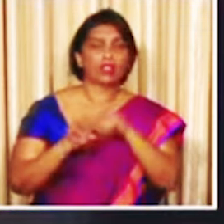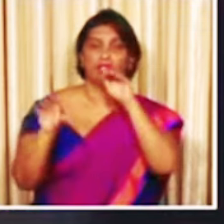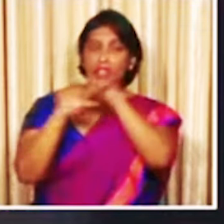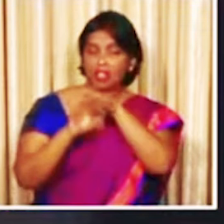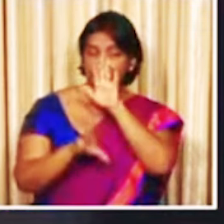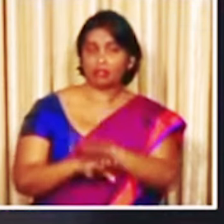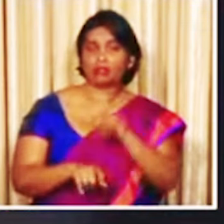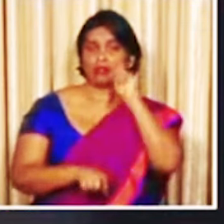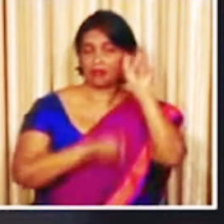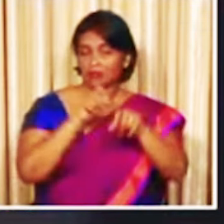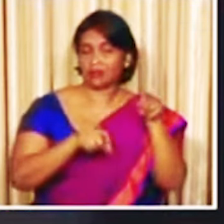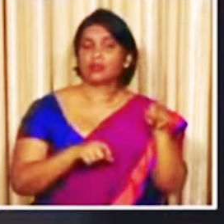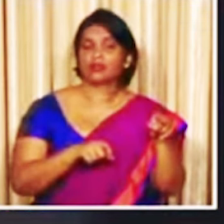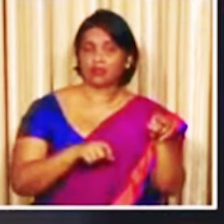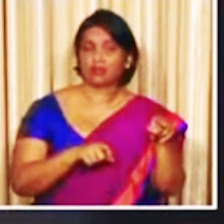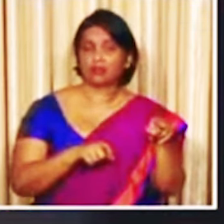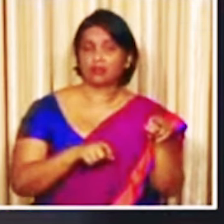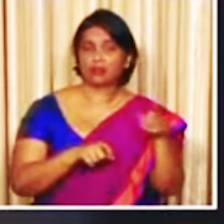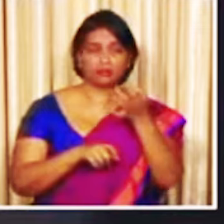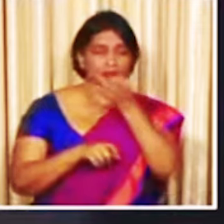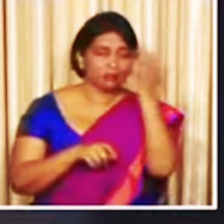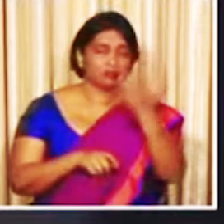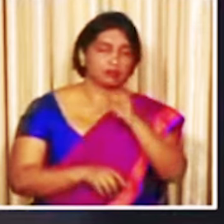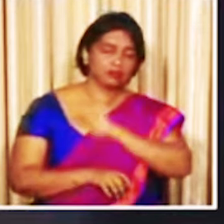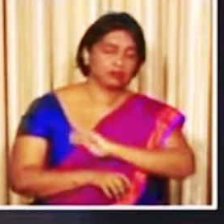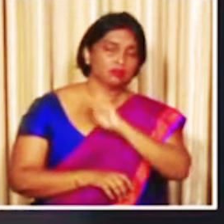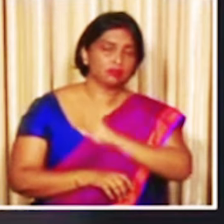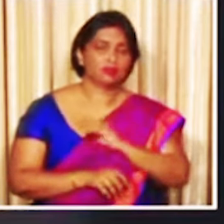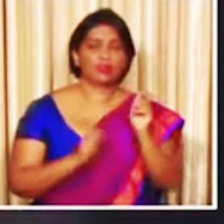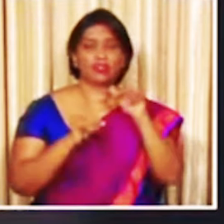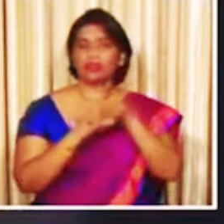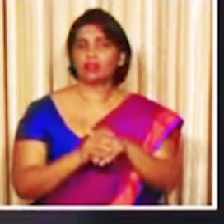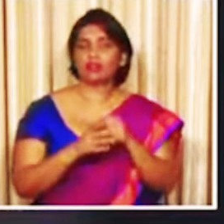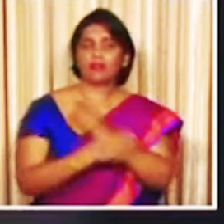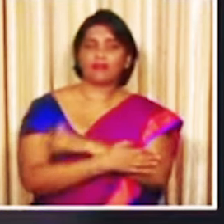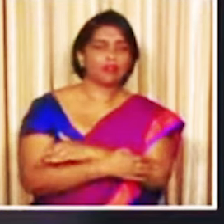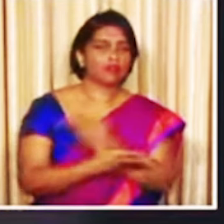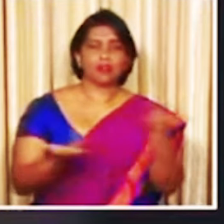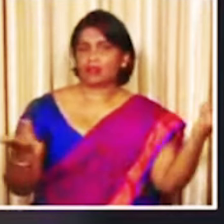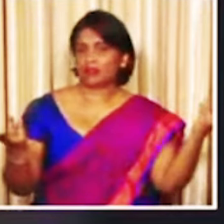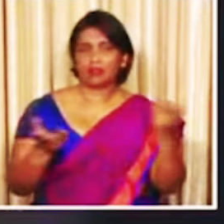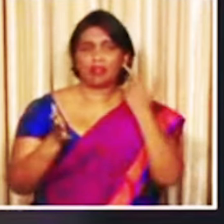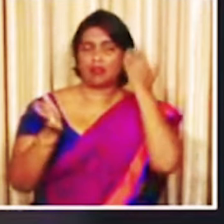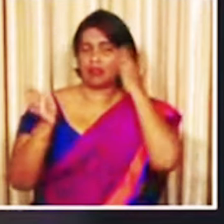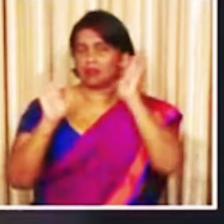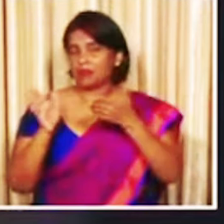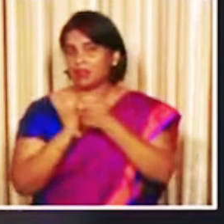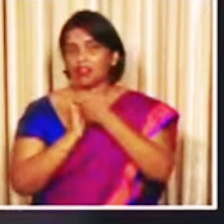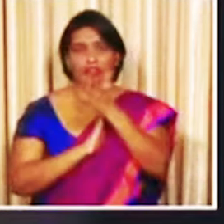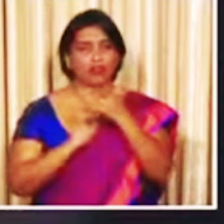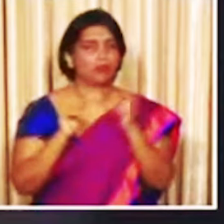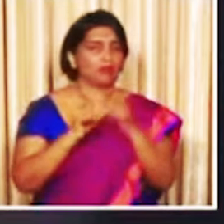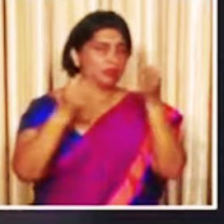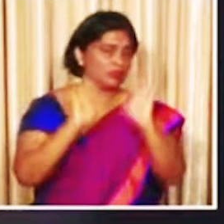ඉන්න නිලධාරීන් අර තියෙන ගඳ විඳගෙන ඉන්න ඕනේ. ඒගොල්ලොන්ට විවේකේ ගත කරන්න හරියට කාමරයක් නැහැ. හරියට